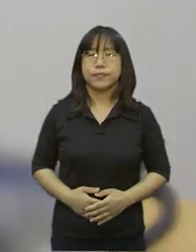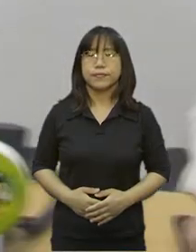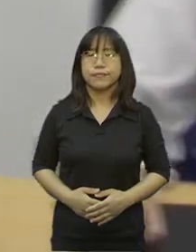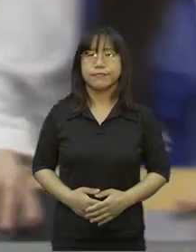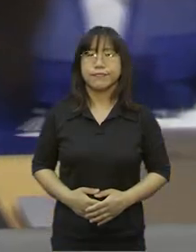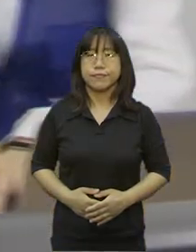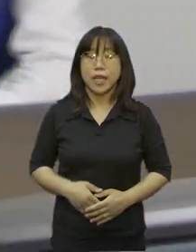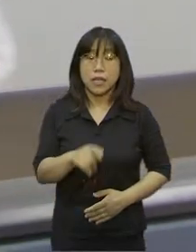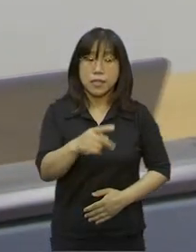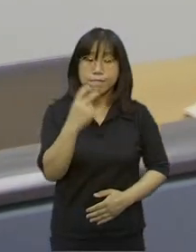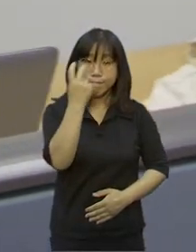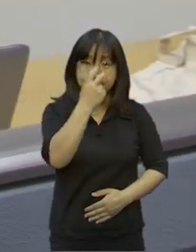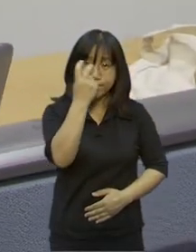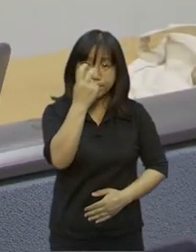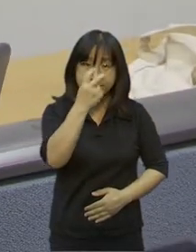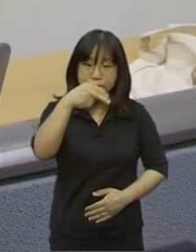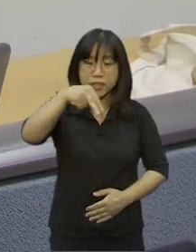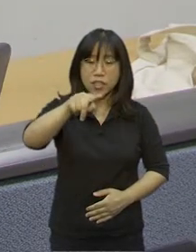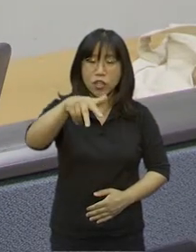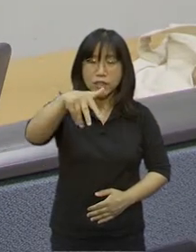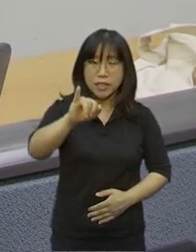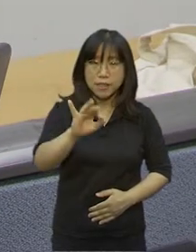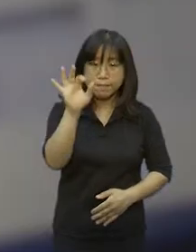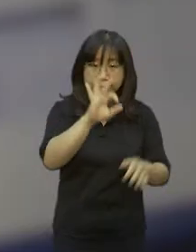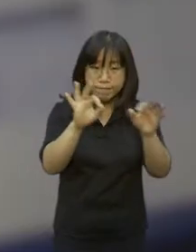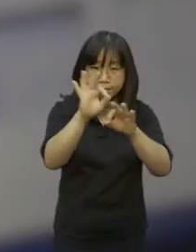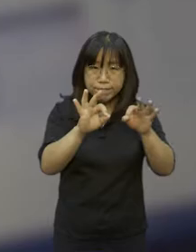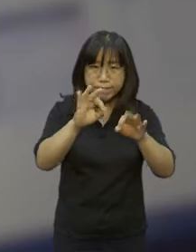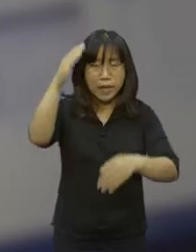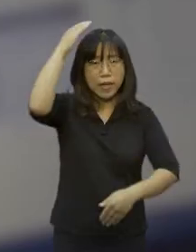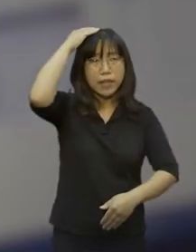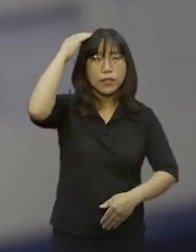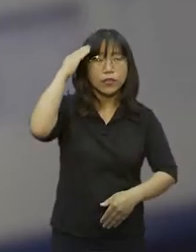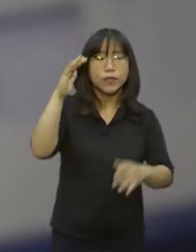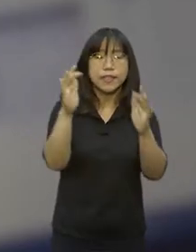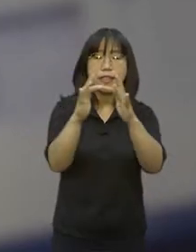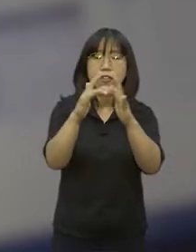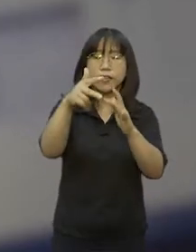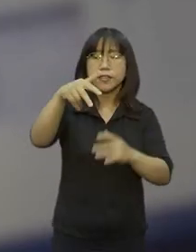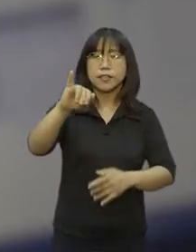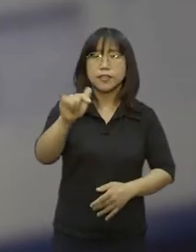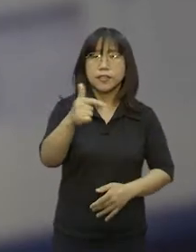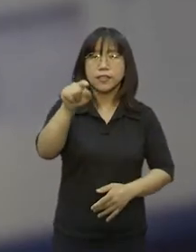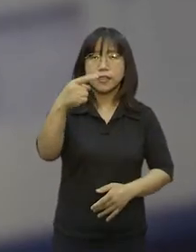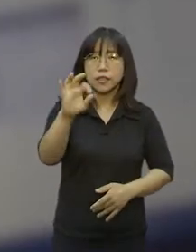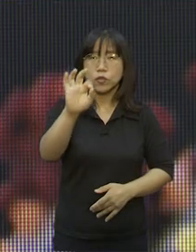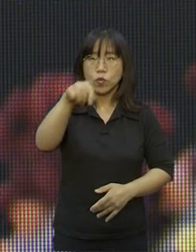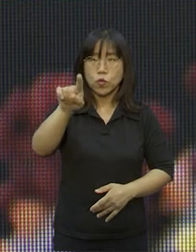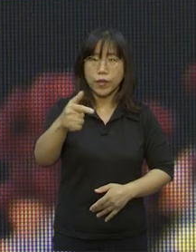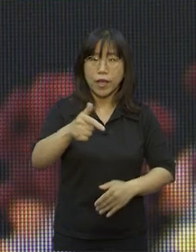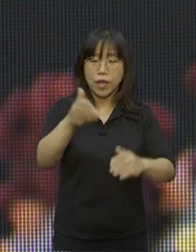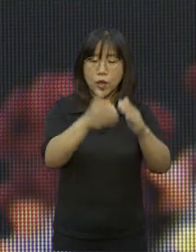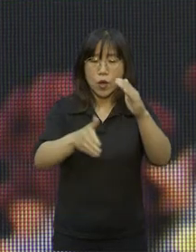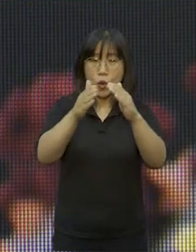운영합니다. 모니터링 서치로 찾아낸 정보는 한국인터넷진흥원으로 공문을 보내고